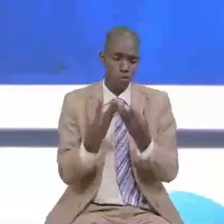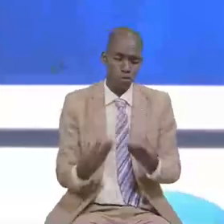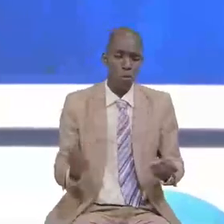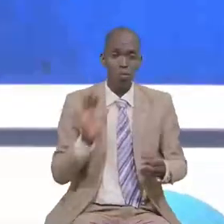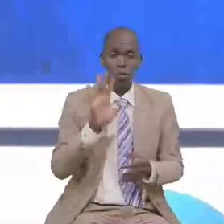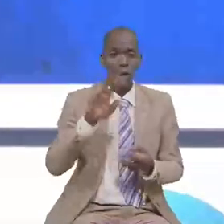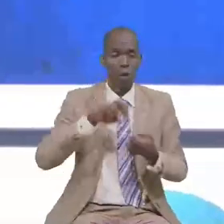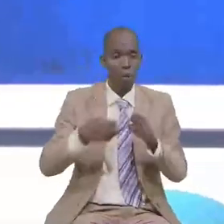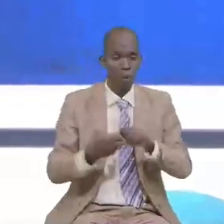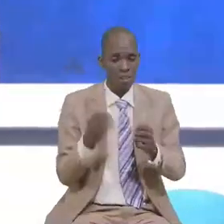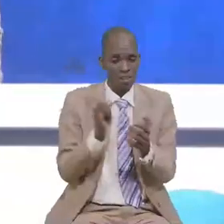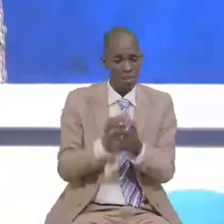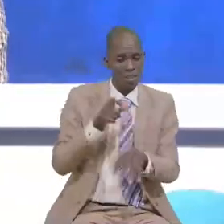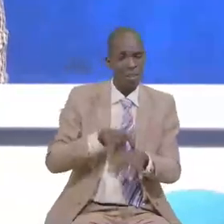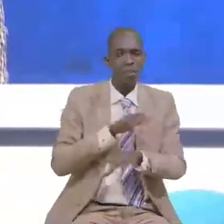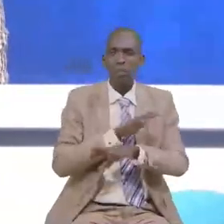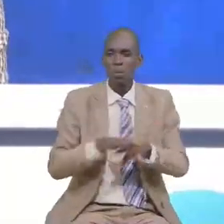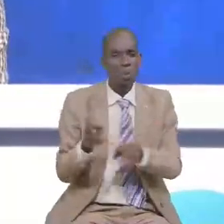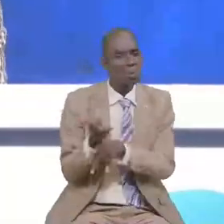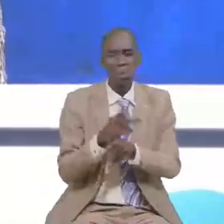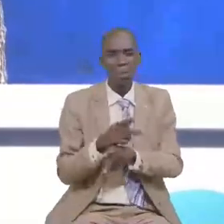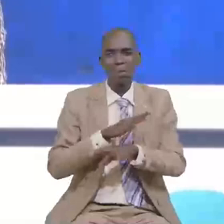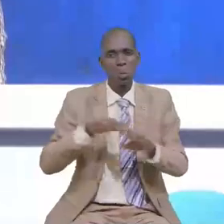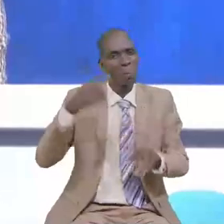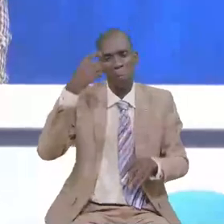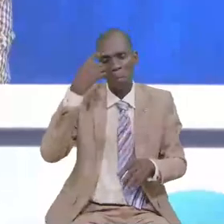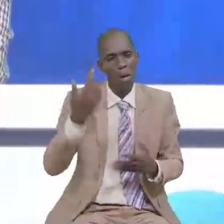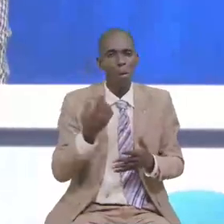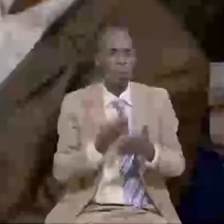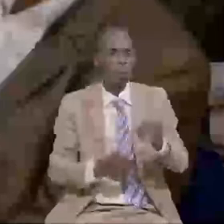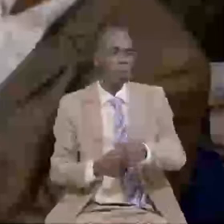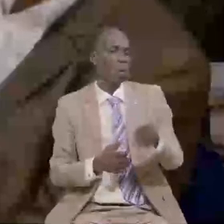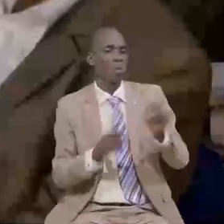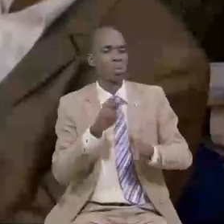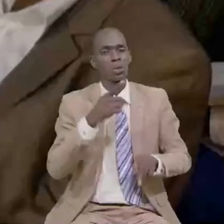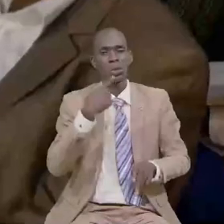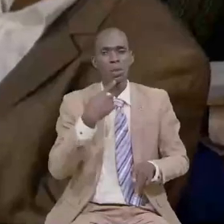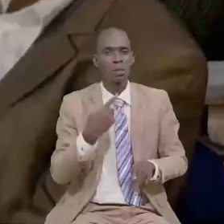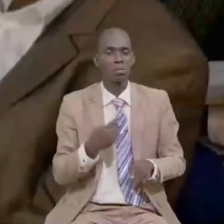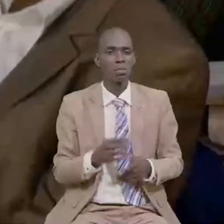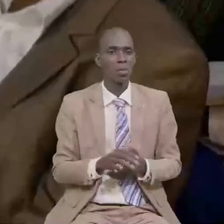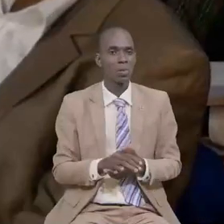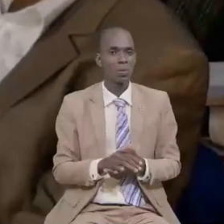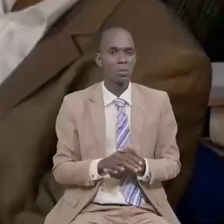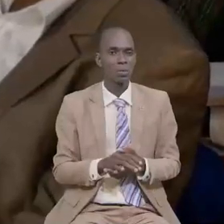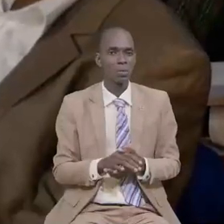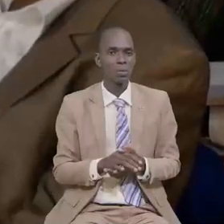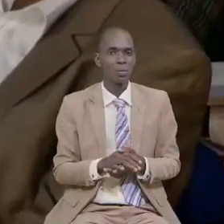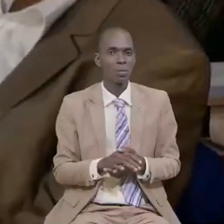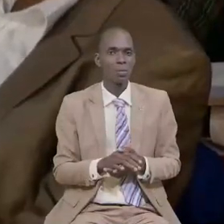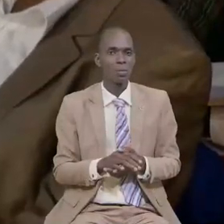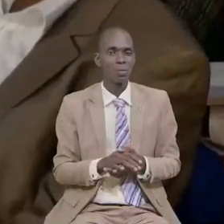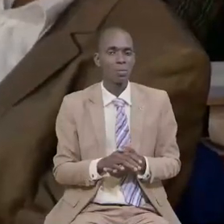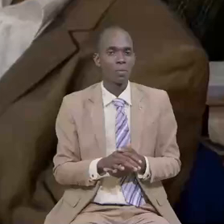voudraient résoudre leur problème à ce temps-là ne s'en fiche pas de ce que diront, mais ce que diraient les